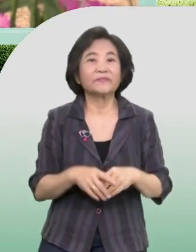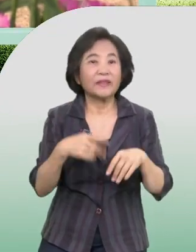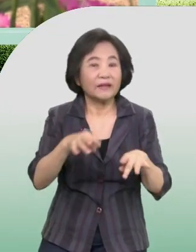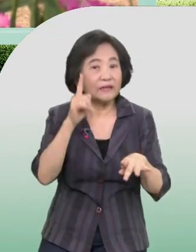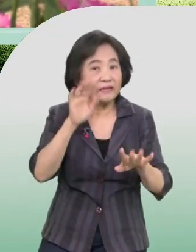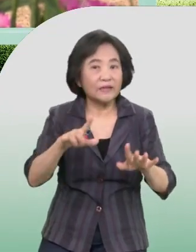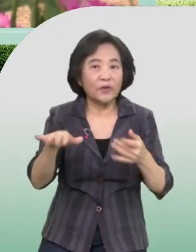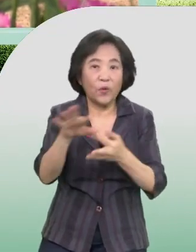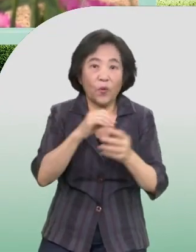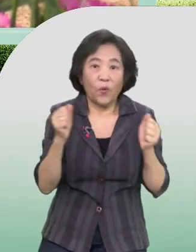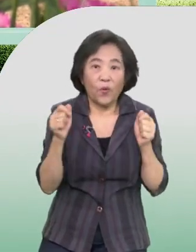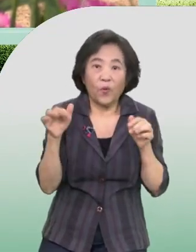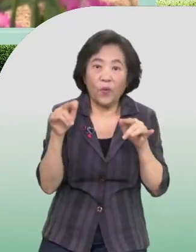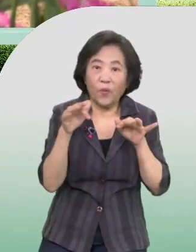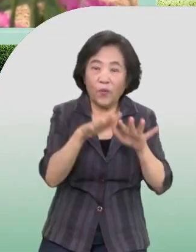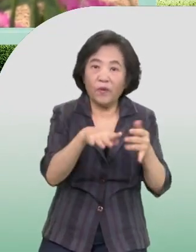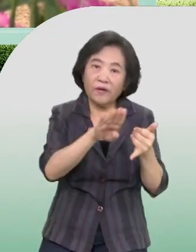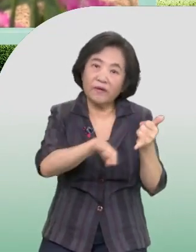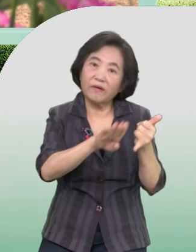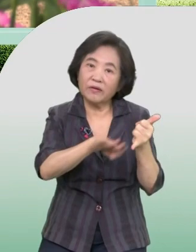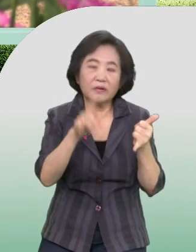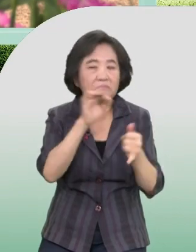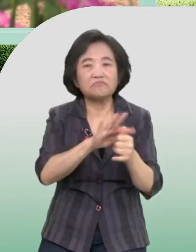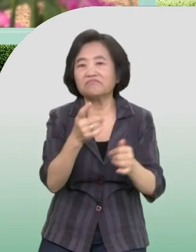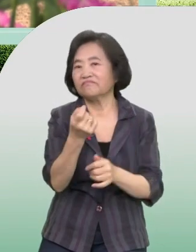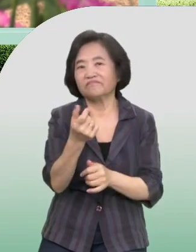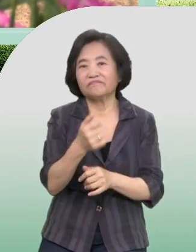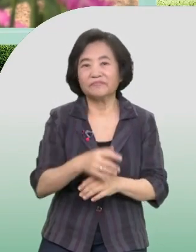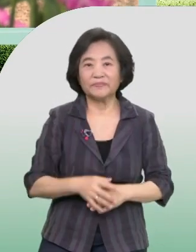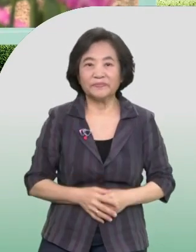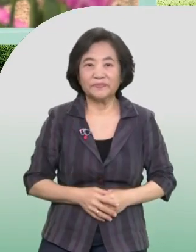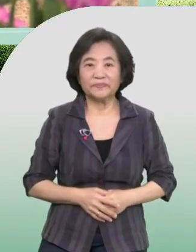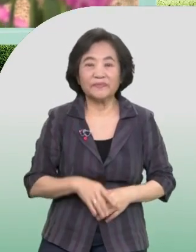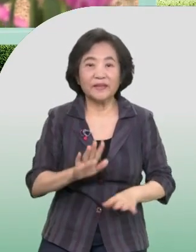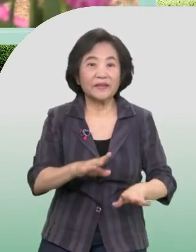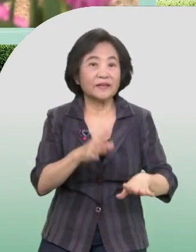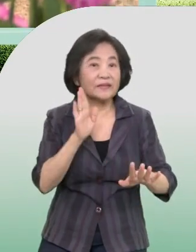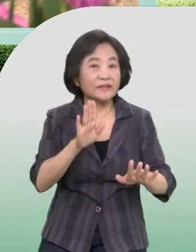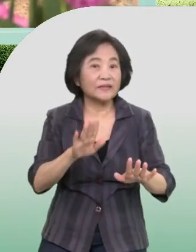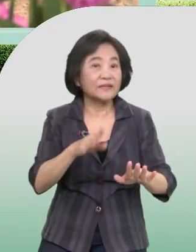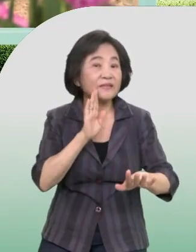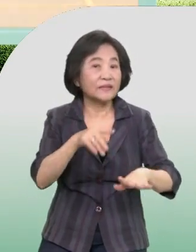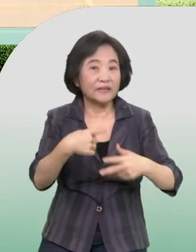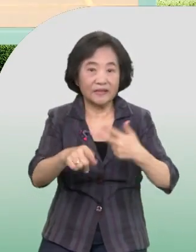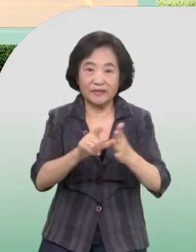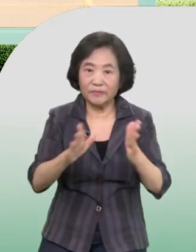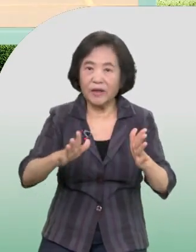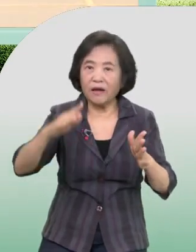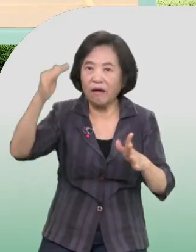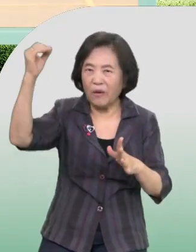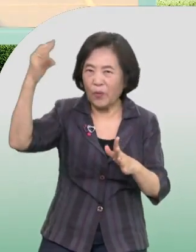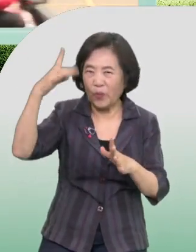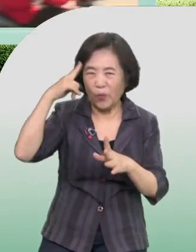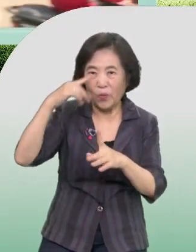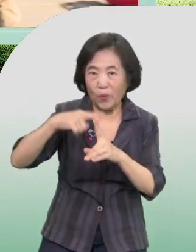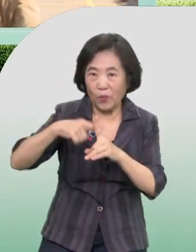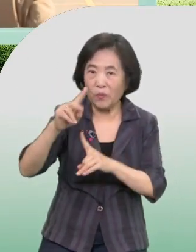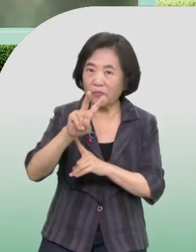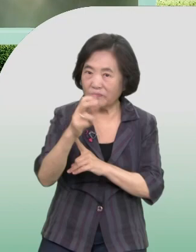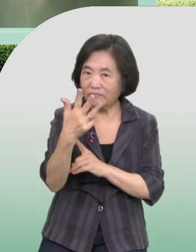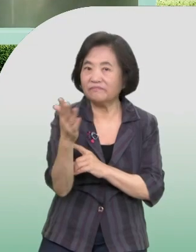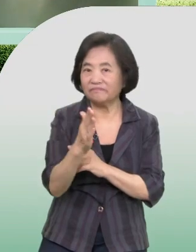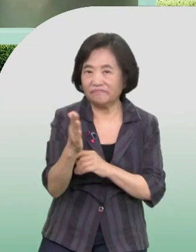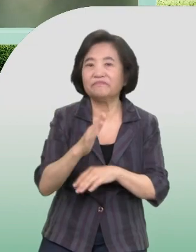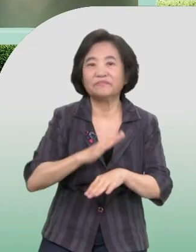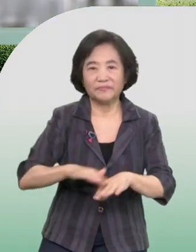咧。我亞春方面呢，對中南部天氣影響唔大。连着一礼拜，高温差不多都会到28度